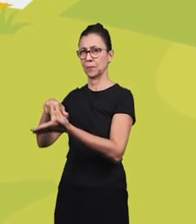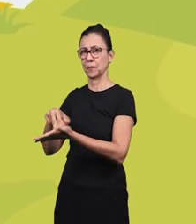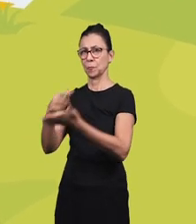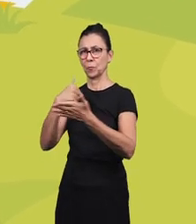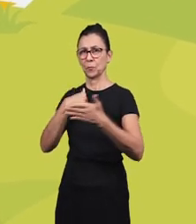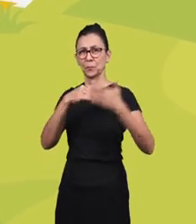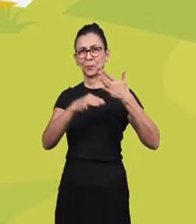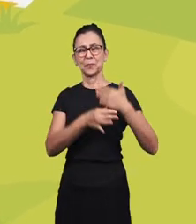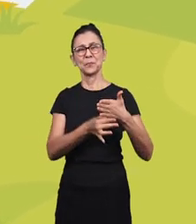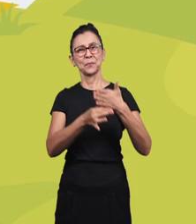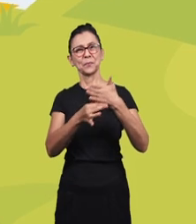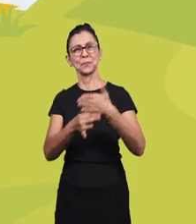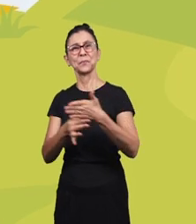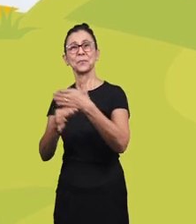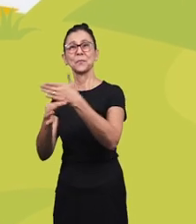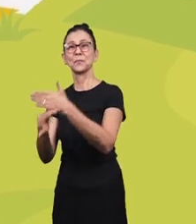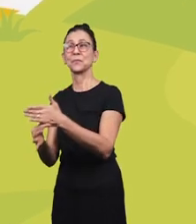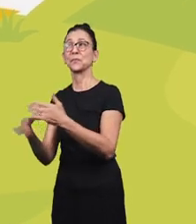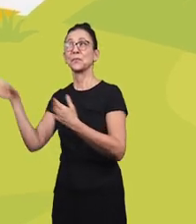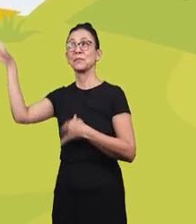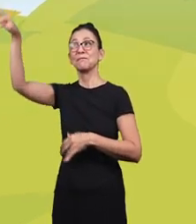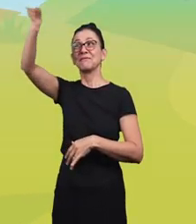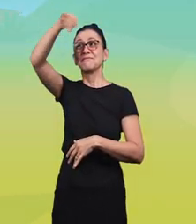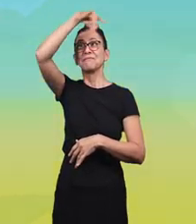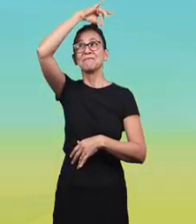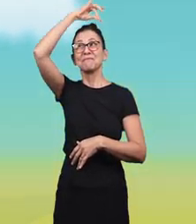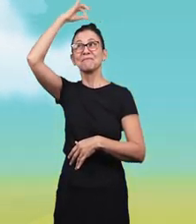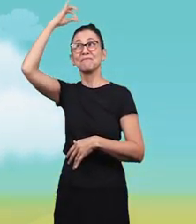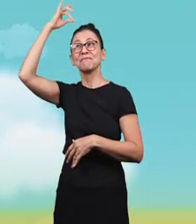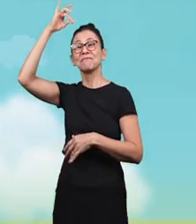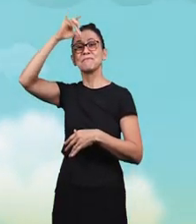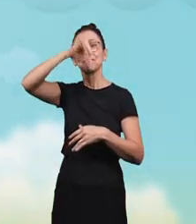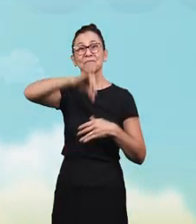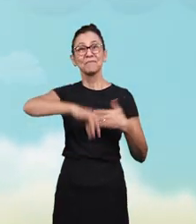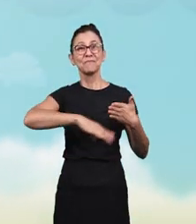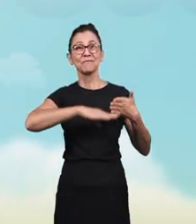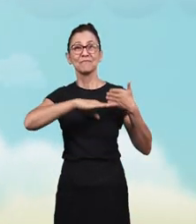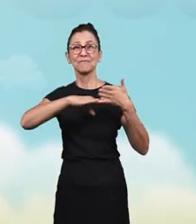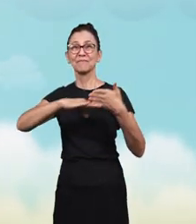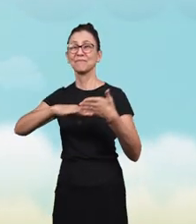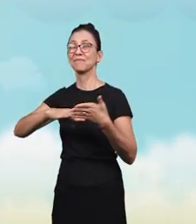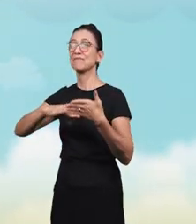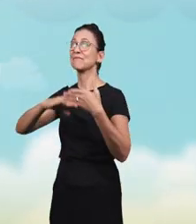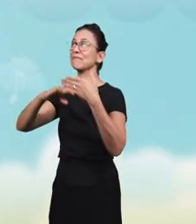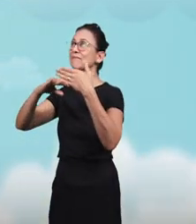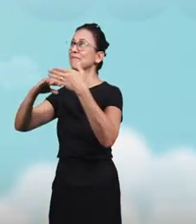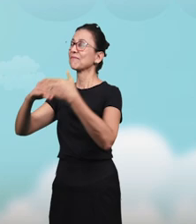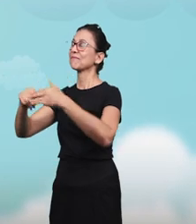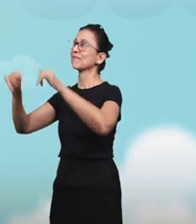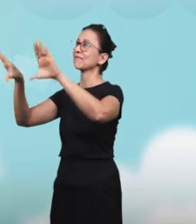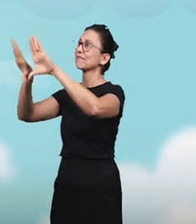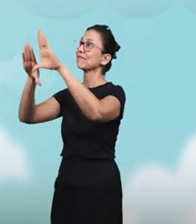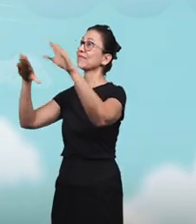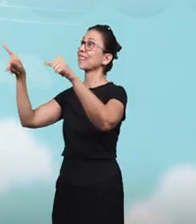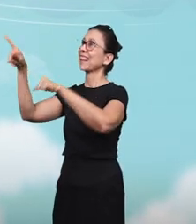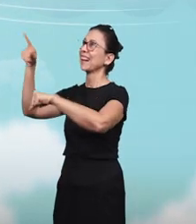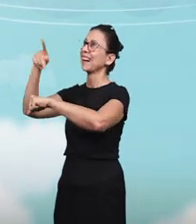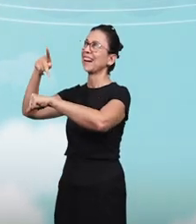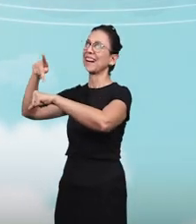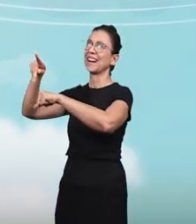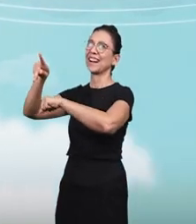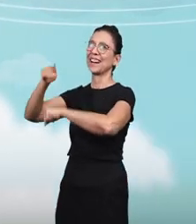presença e vos guiarei. E o meu Espírito vos conduzirá à